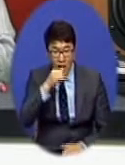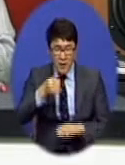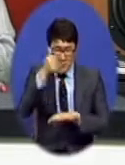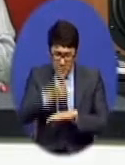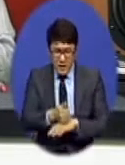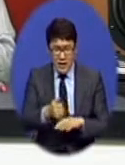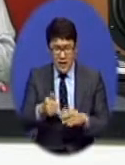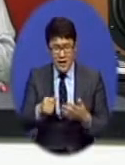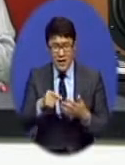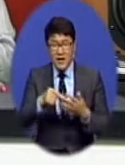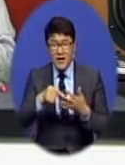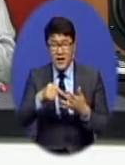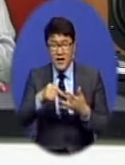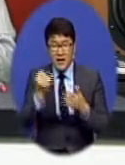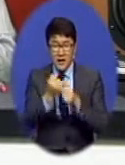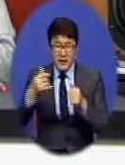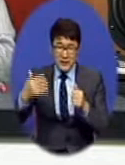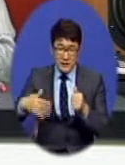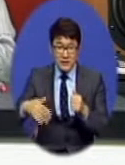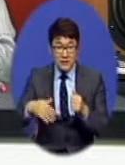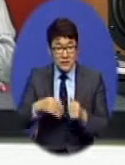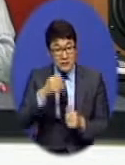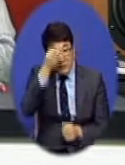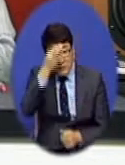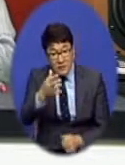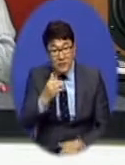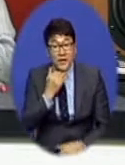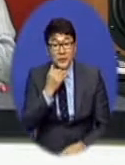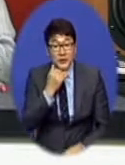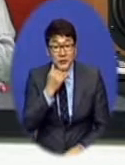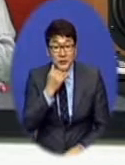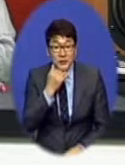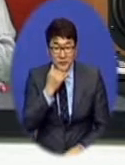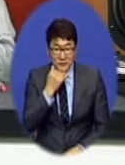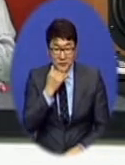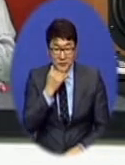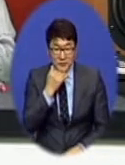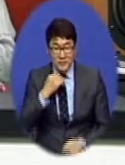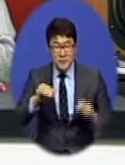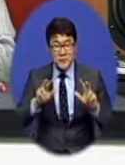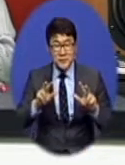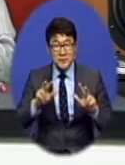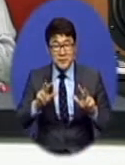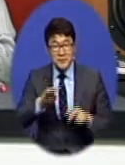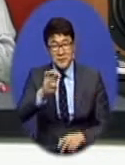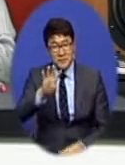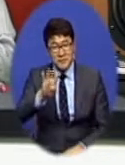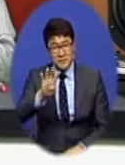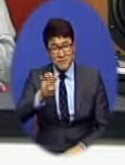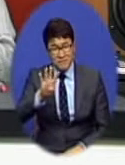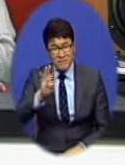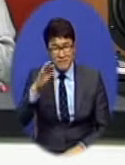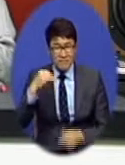막내 아들. 막내 아들. 자, 막내 아들이 실례지만 몇 세이실까요? 지금요, 44살인데 네. 아직